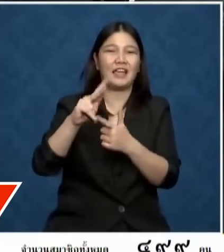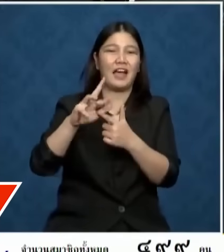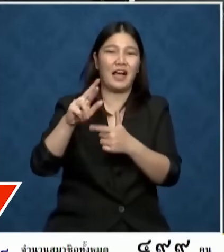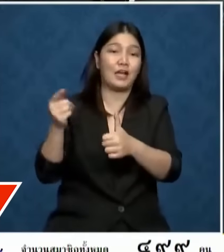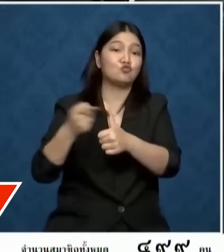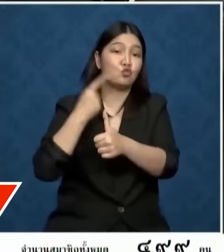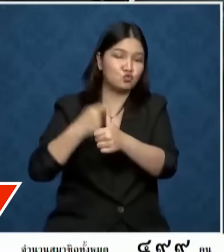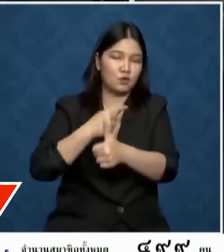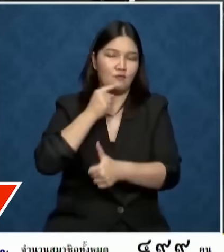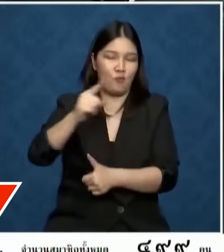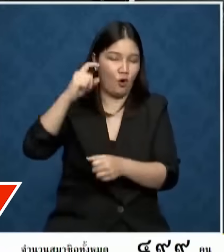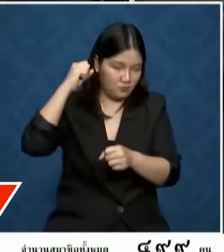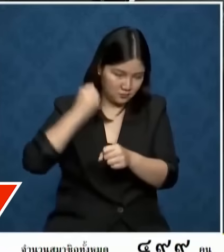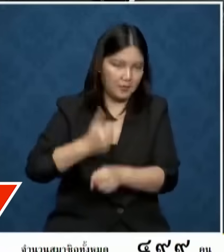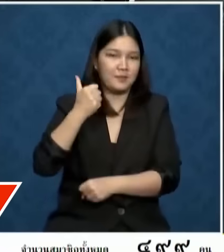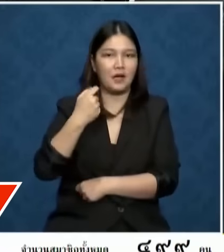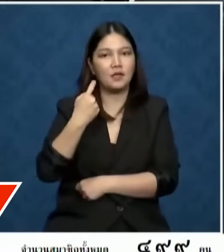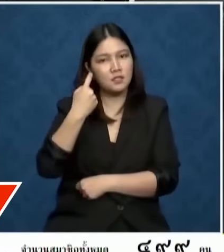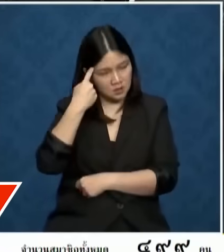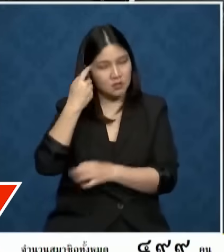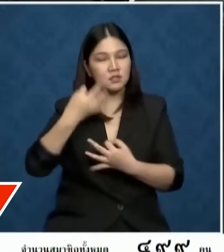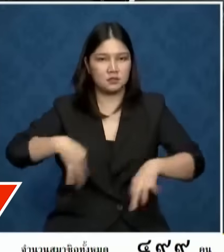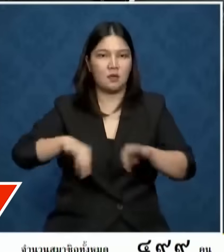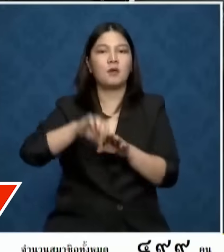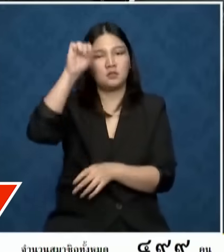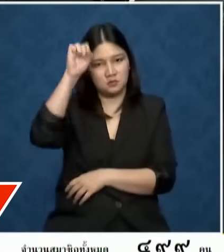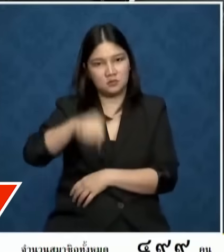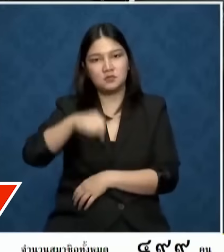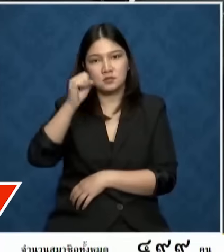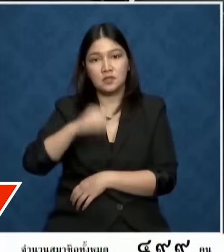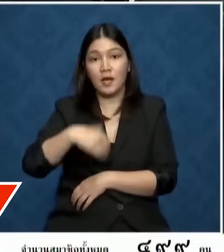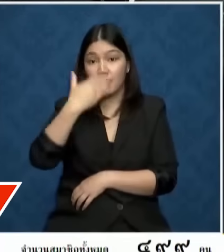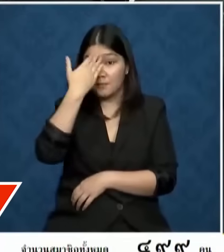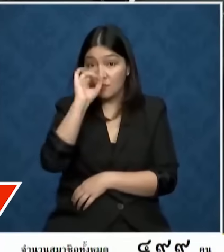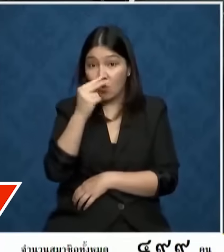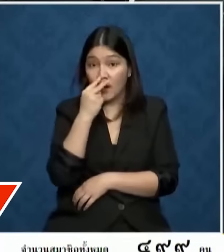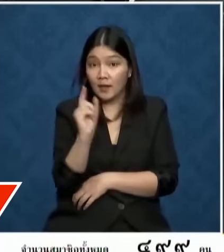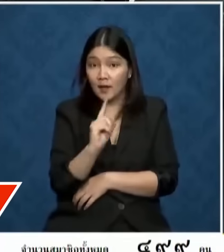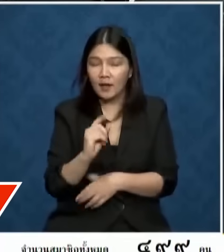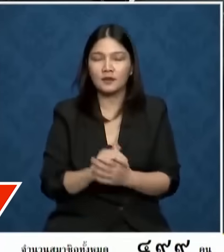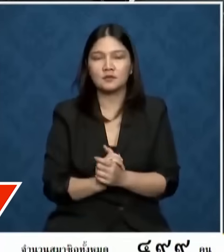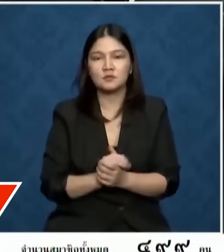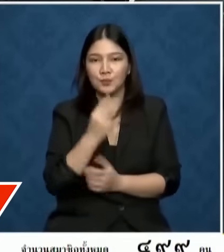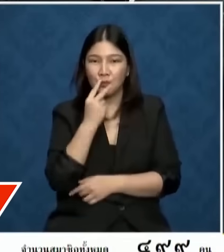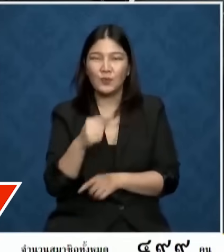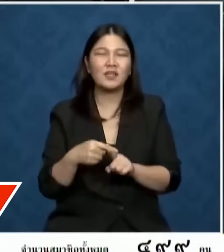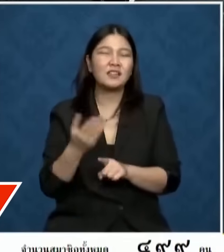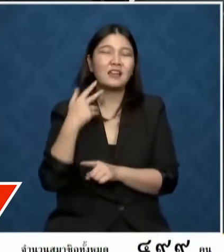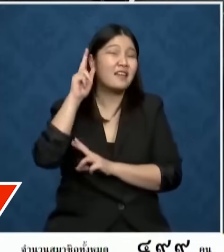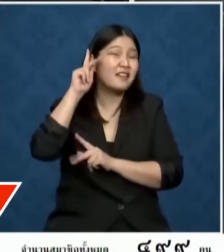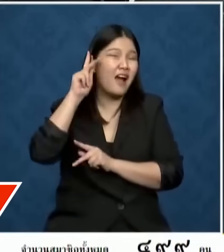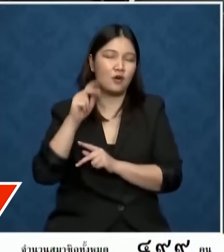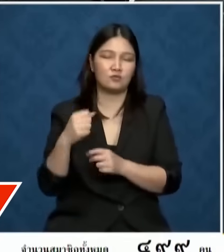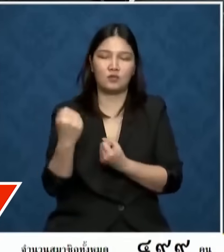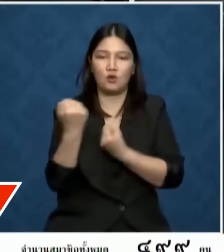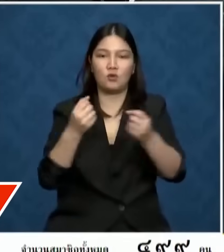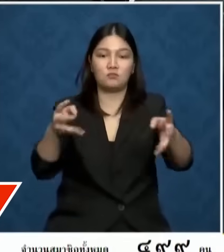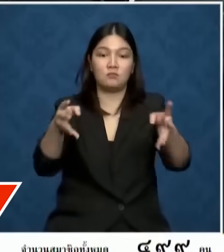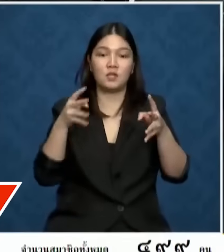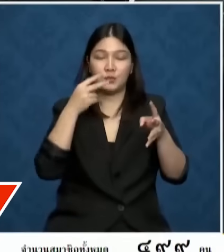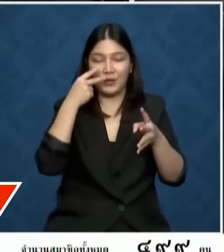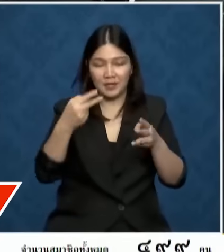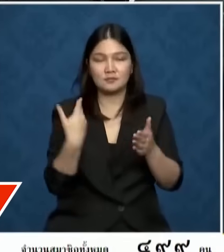สำคัญเนื่องจากว่าแม้กระทั่งเรามองว่าเรื่องรถบรรทุกมีการจ่ายสวยมี